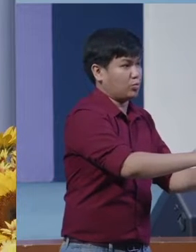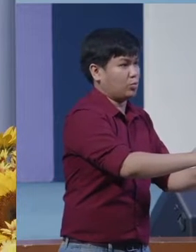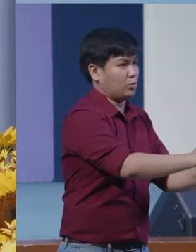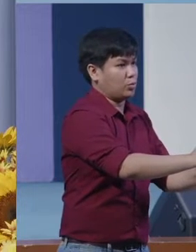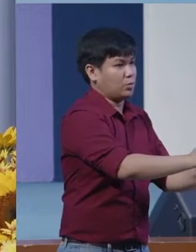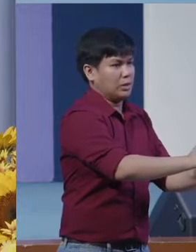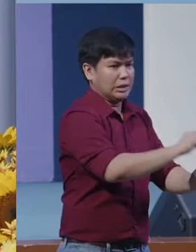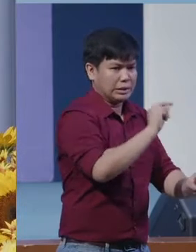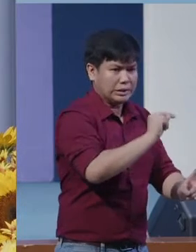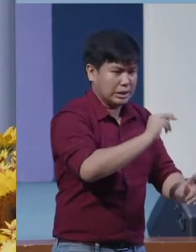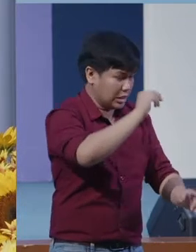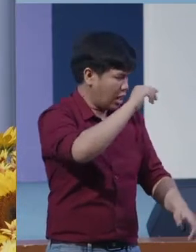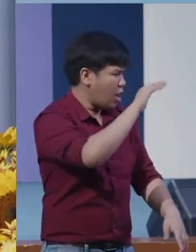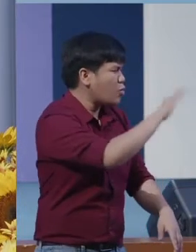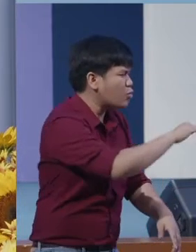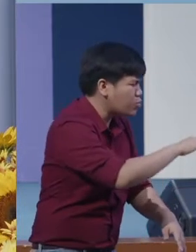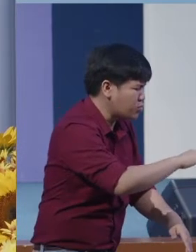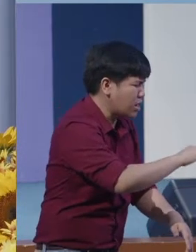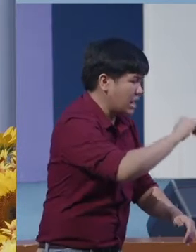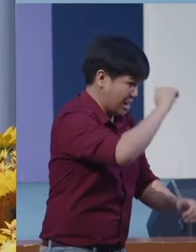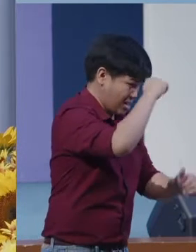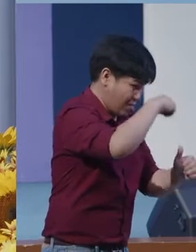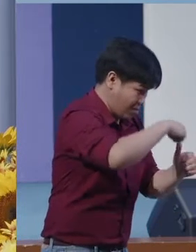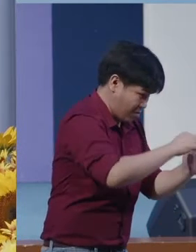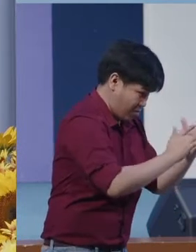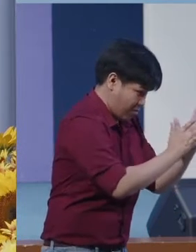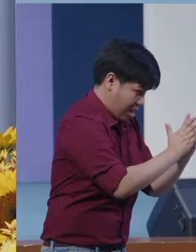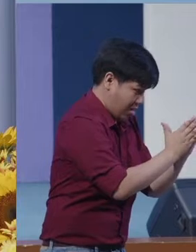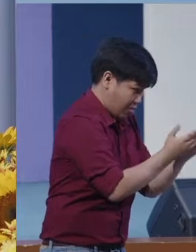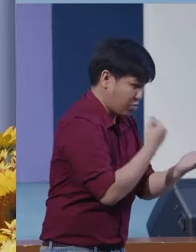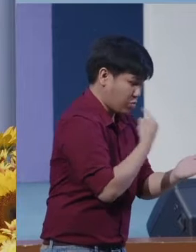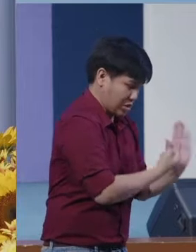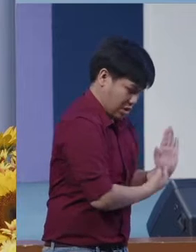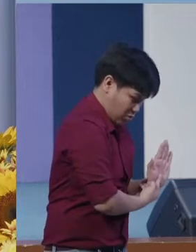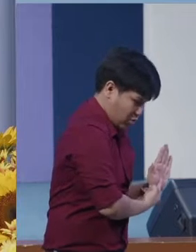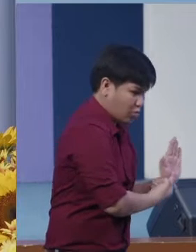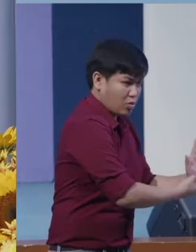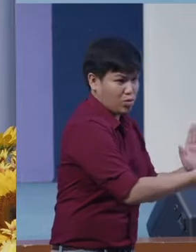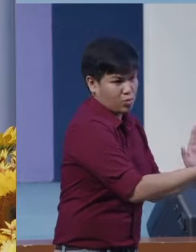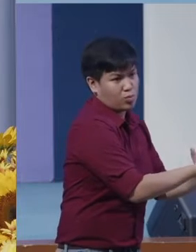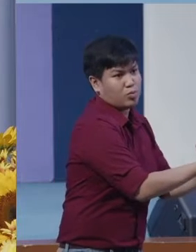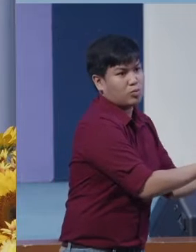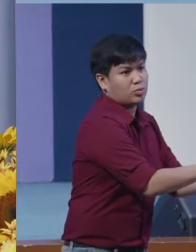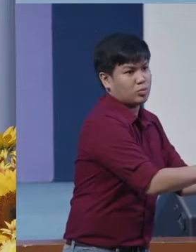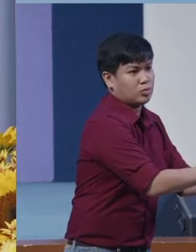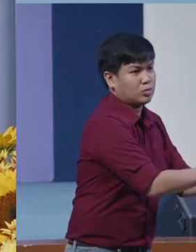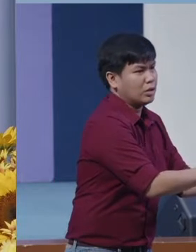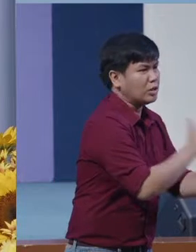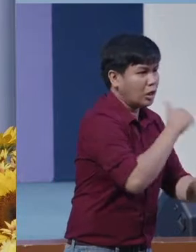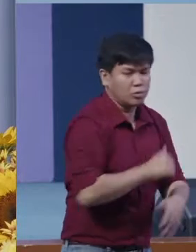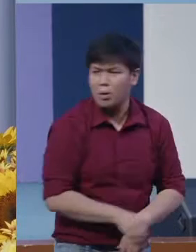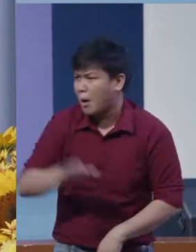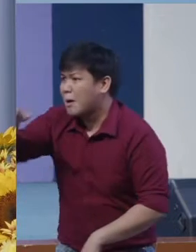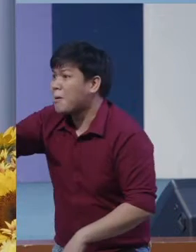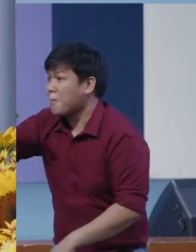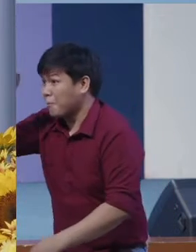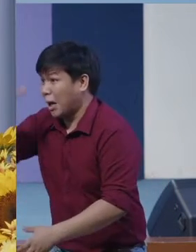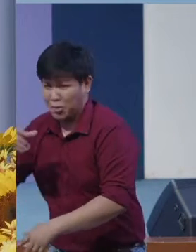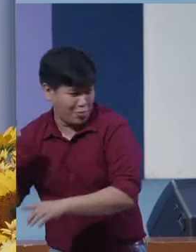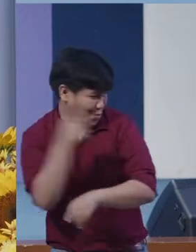o pagpapaalala sa kapwa. No? Una sa lahat, sa James